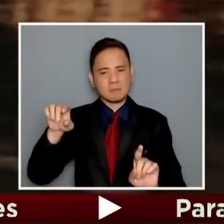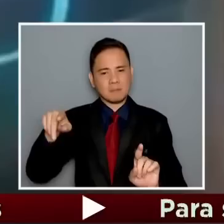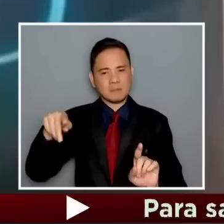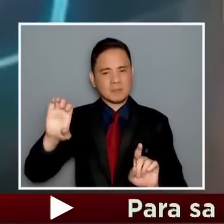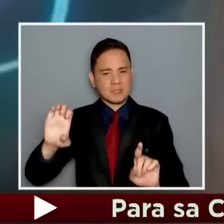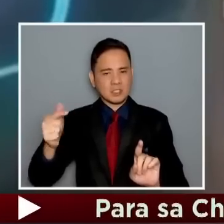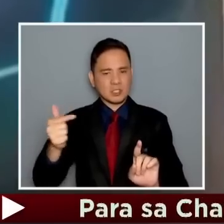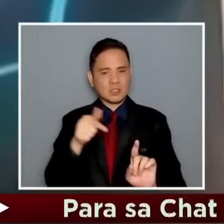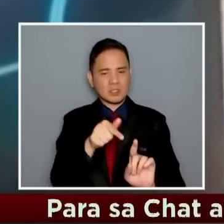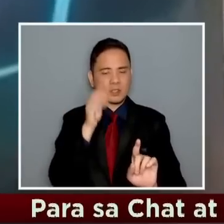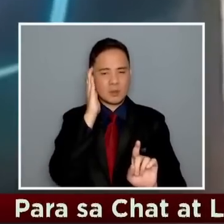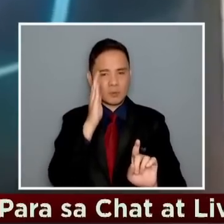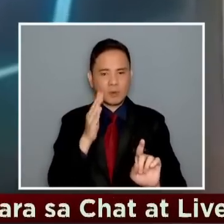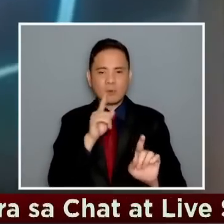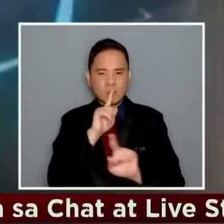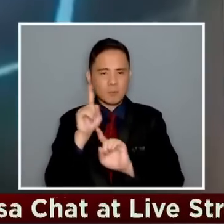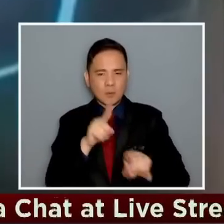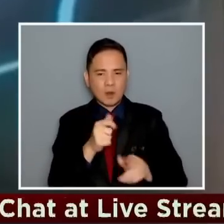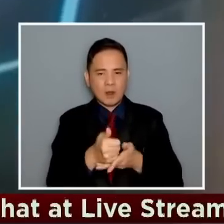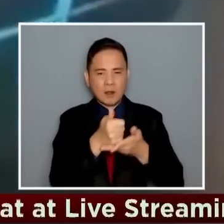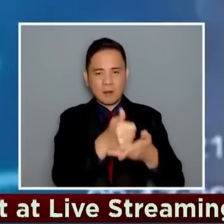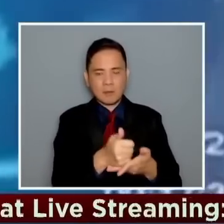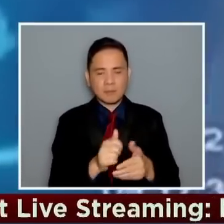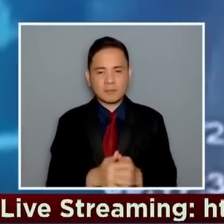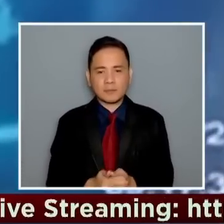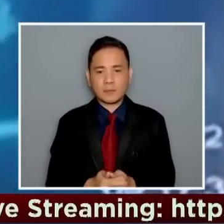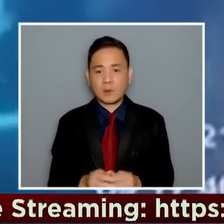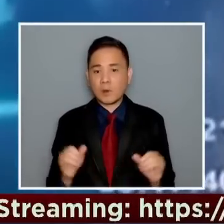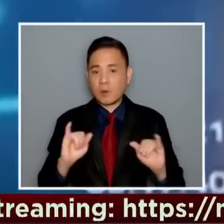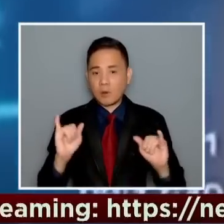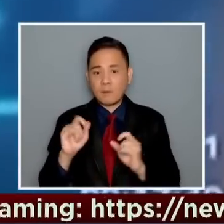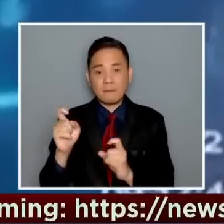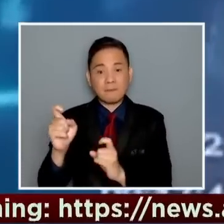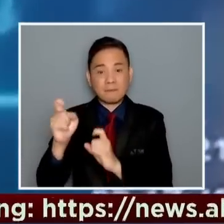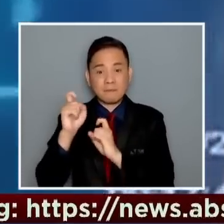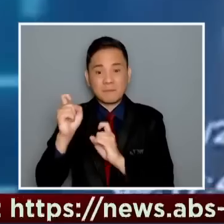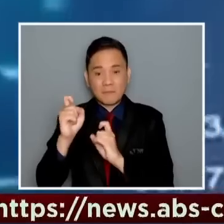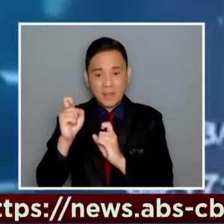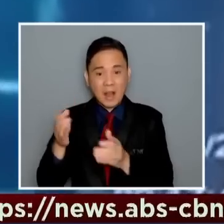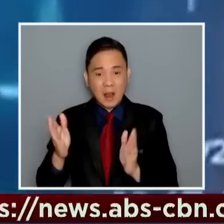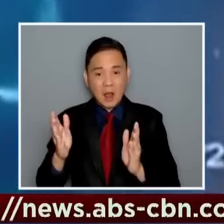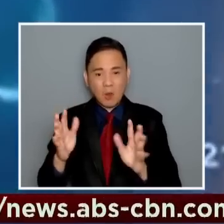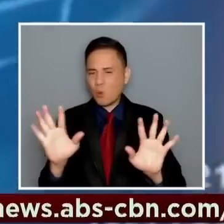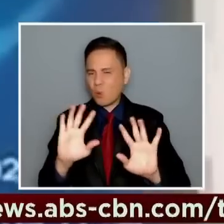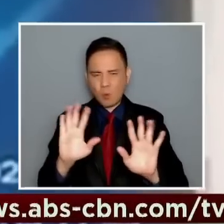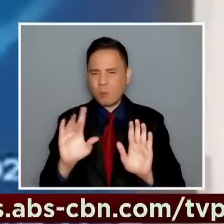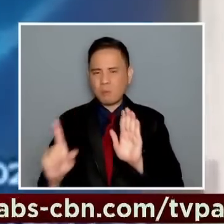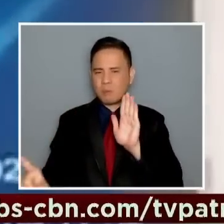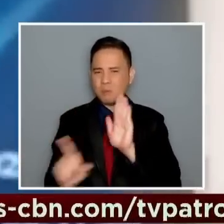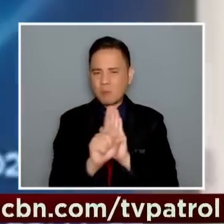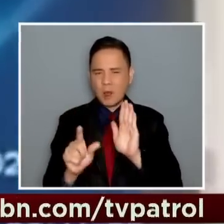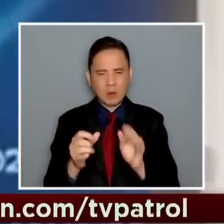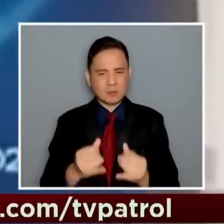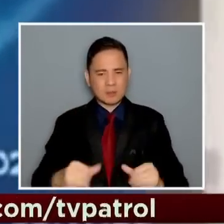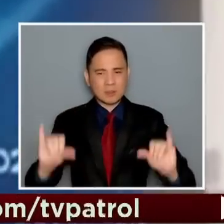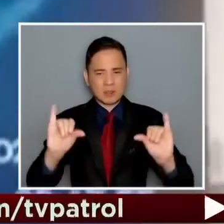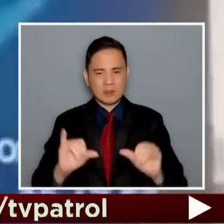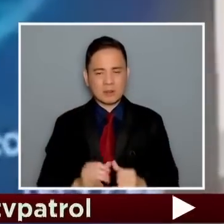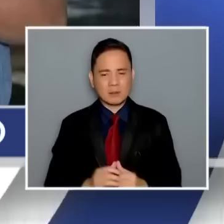At sinabi naman ni Governor Dulor na mananatili ang fishing ban sa mga lugar na apektado ng oil spill.